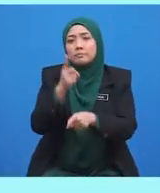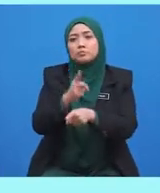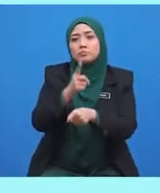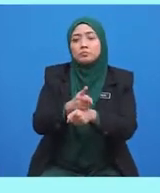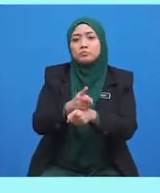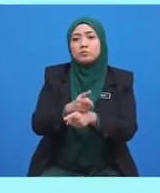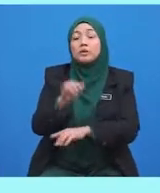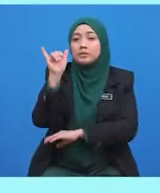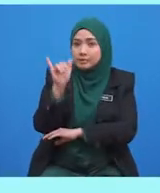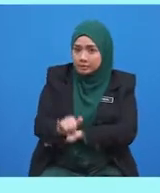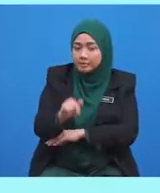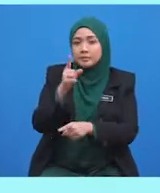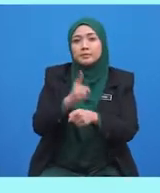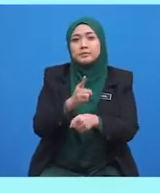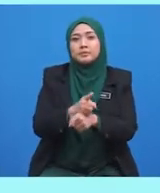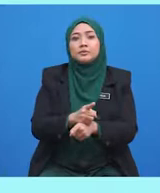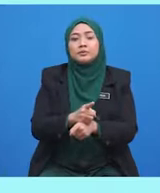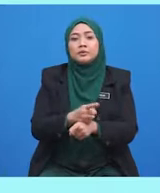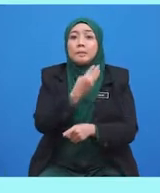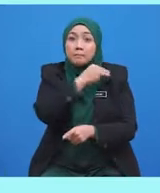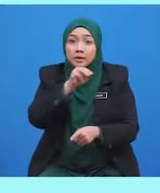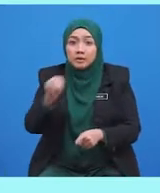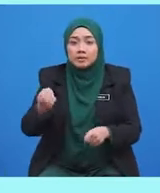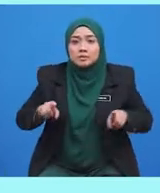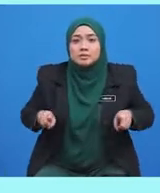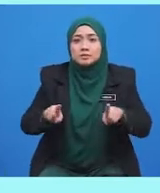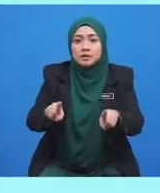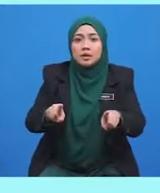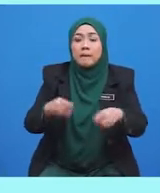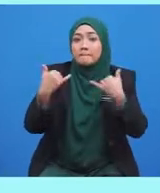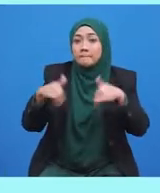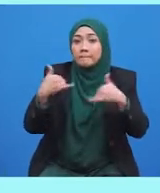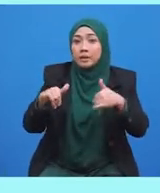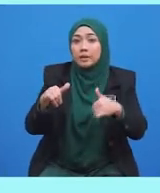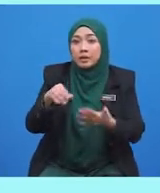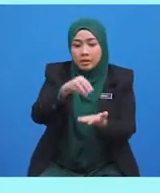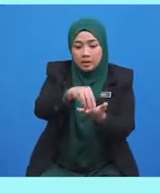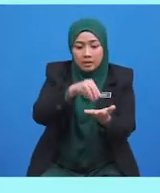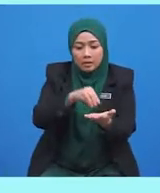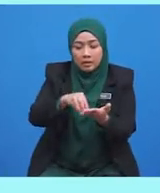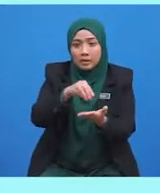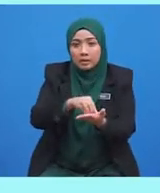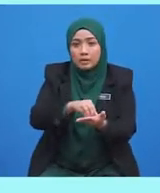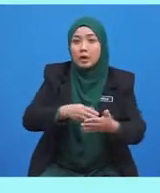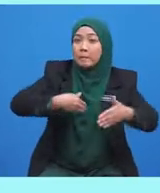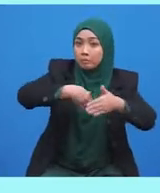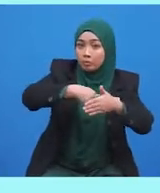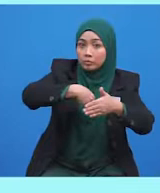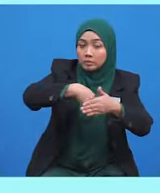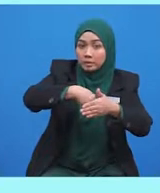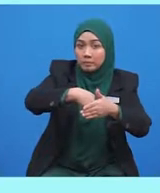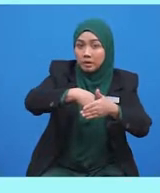Ya, bagus. Mereka sedang bermain dam, bermain bola sepak